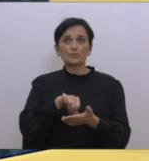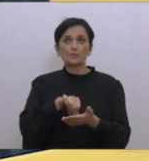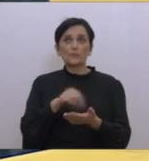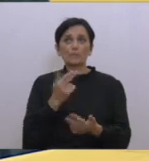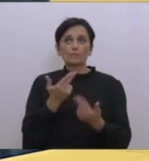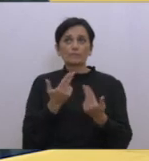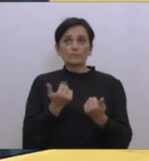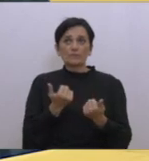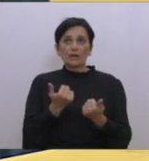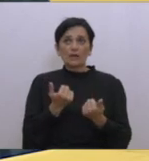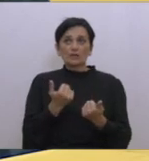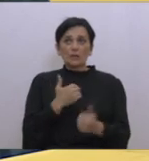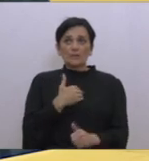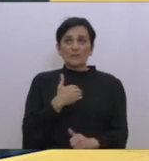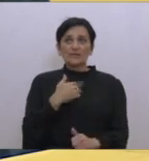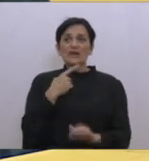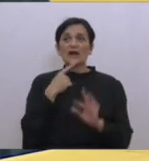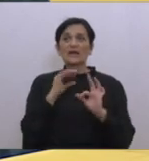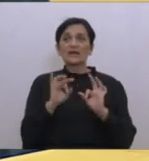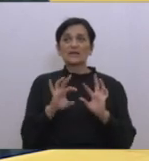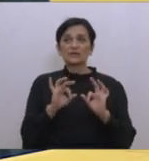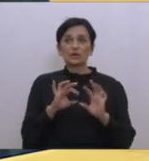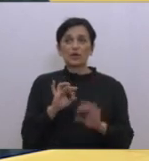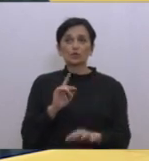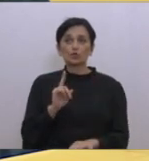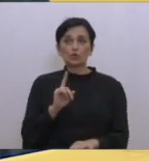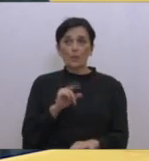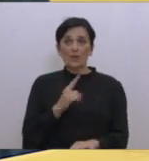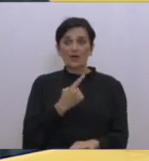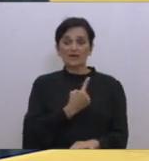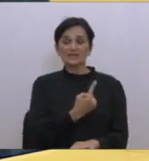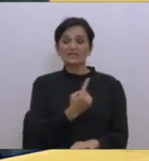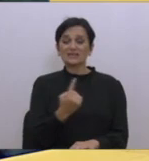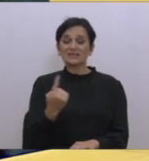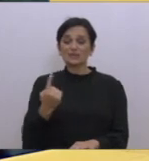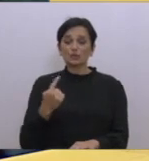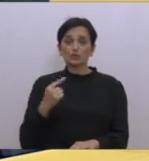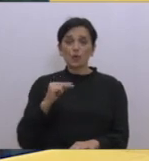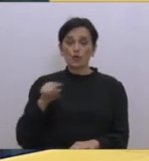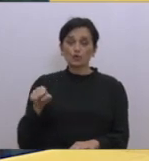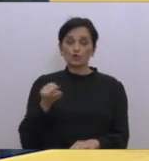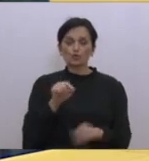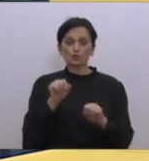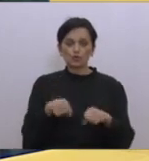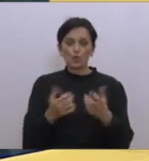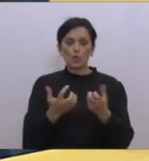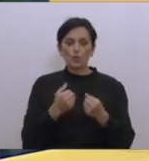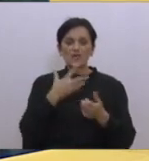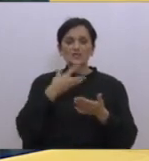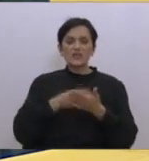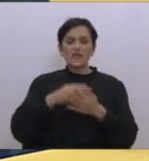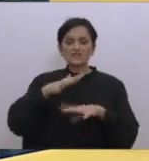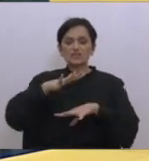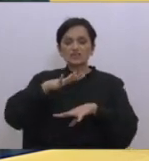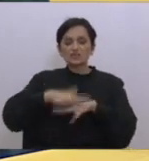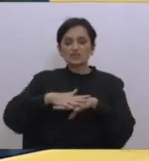და მინდა გითხრათ რომ თვითოულ დაწესებულებას შეუძლია მიიღოს თავის საშტატო